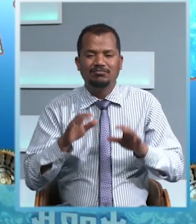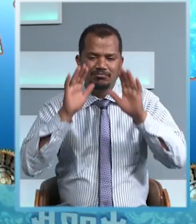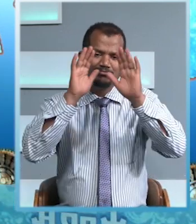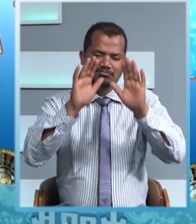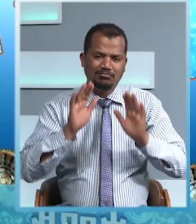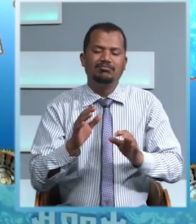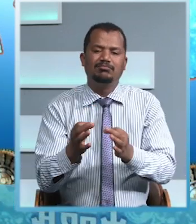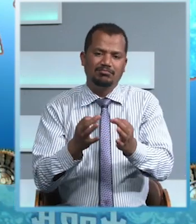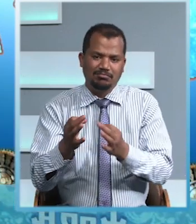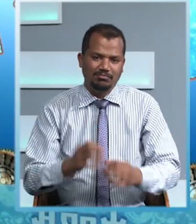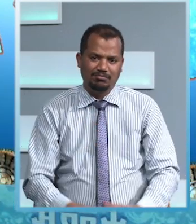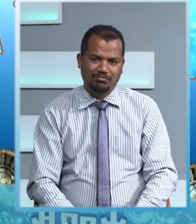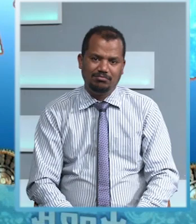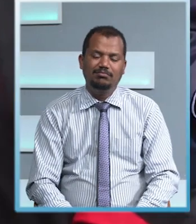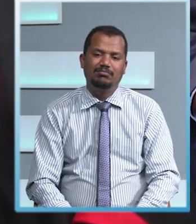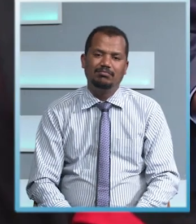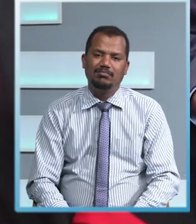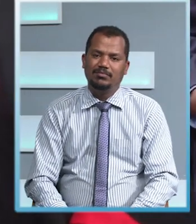በማድረጋቸውም አድናቆታቸውን ገልጸዋል።